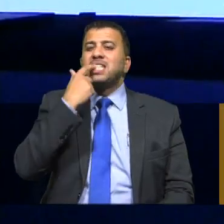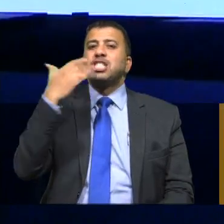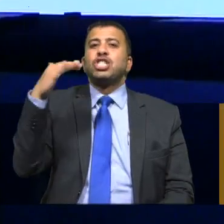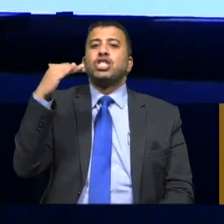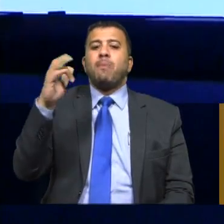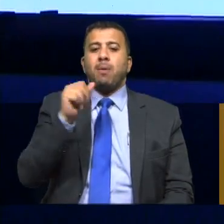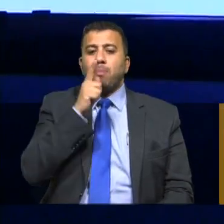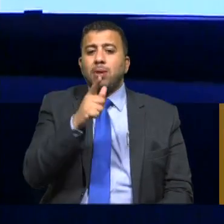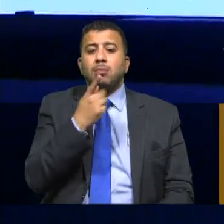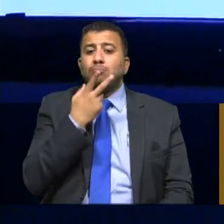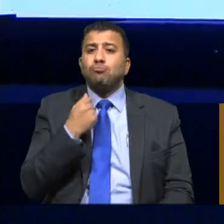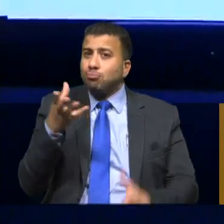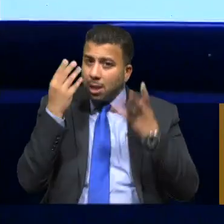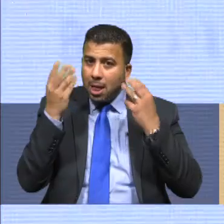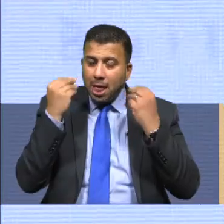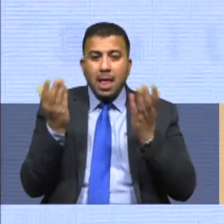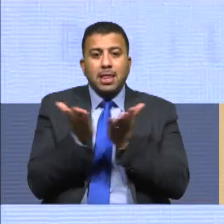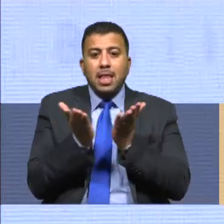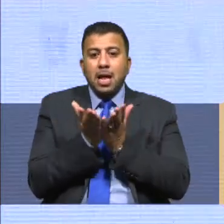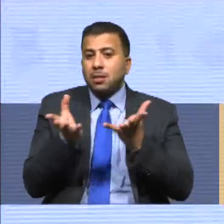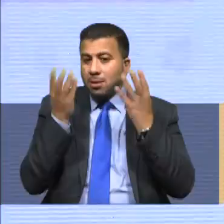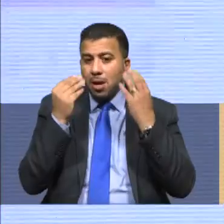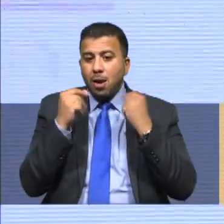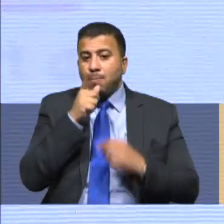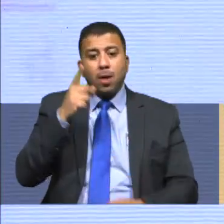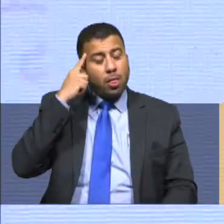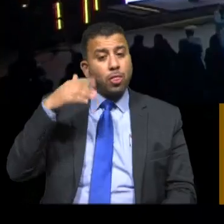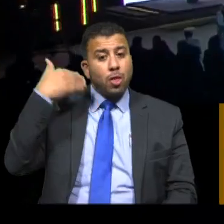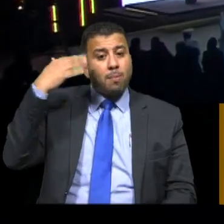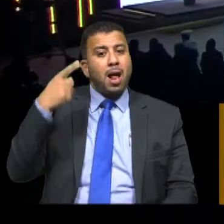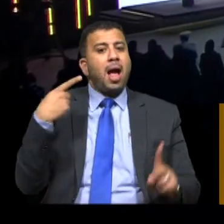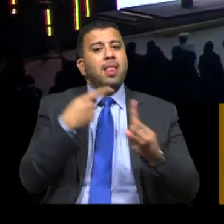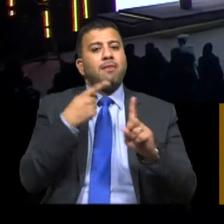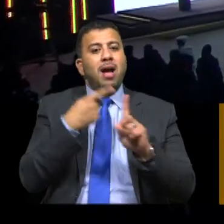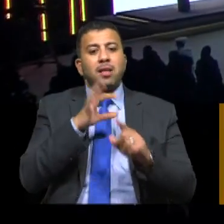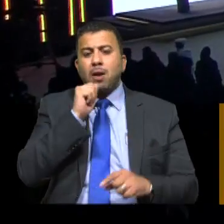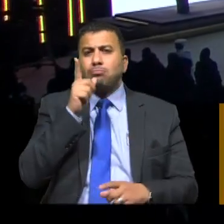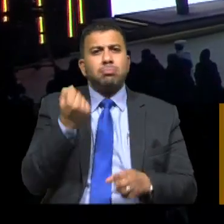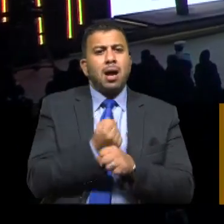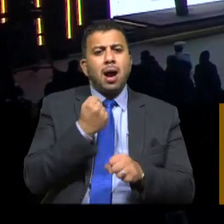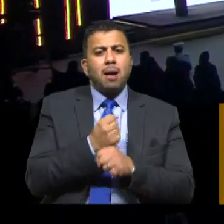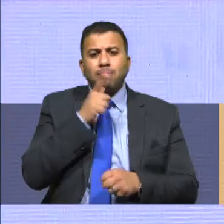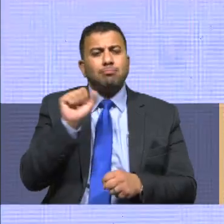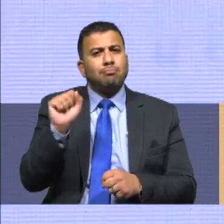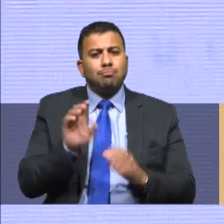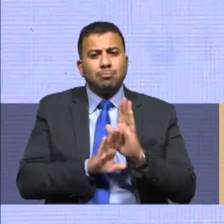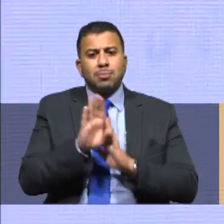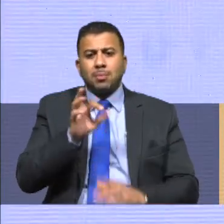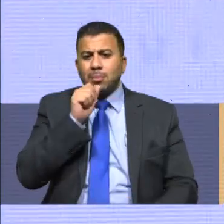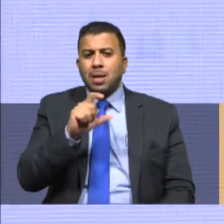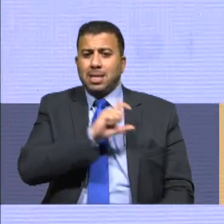الشباب حول تجربتها الدراسية الثرية وطموحاتها وأهدافها التي عملت من أجلها.